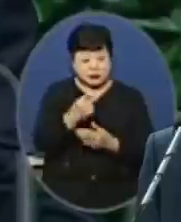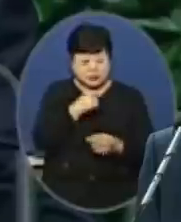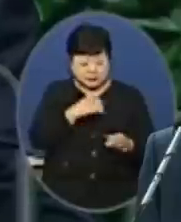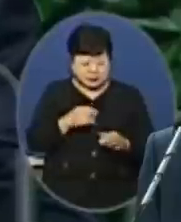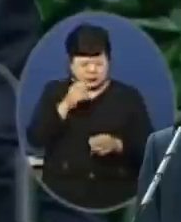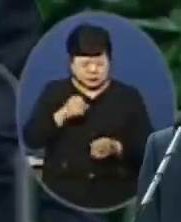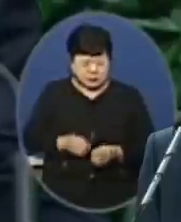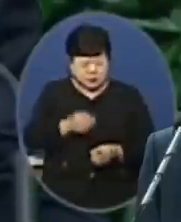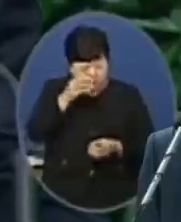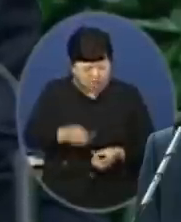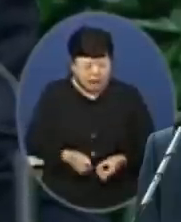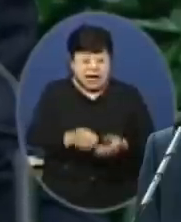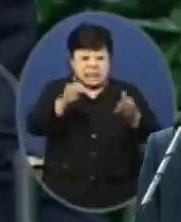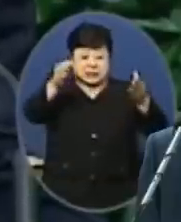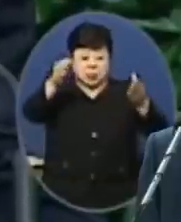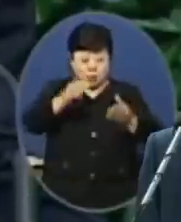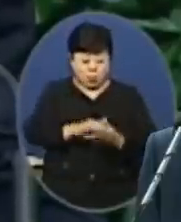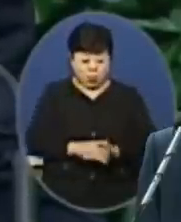홍해수가 갈라지더라.